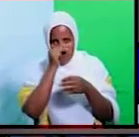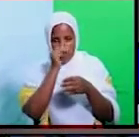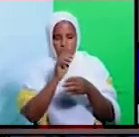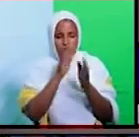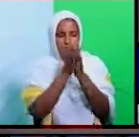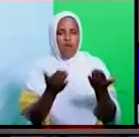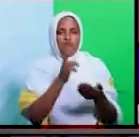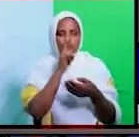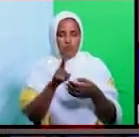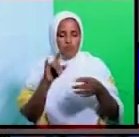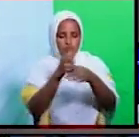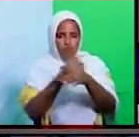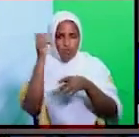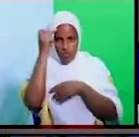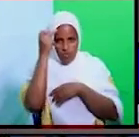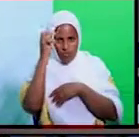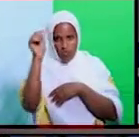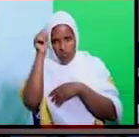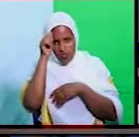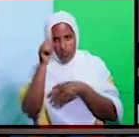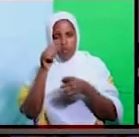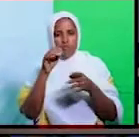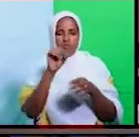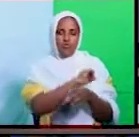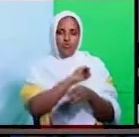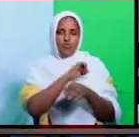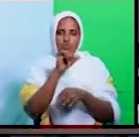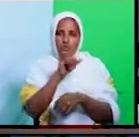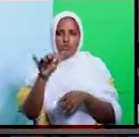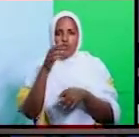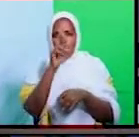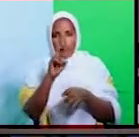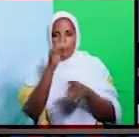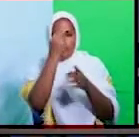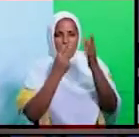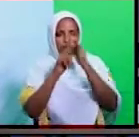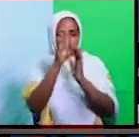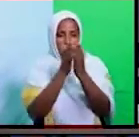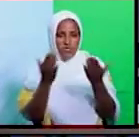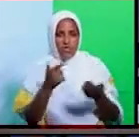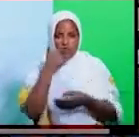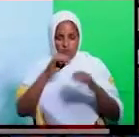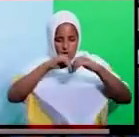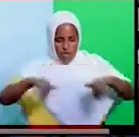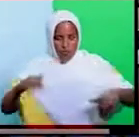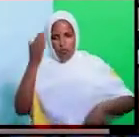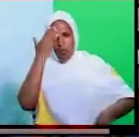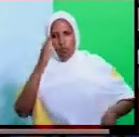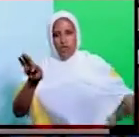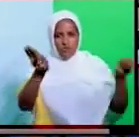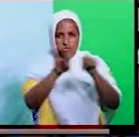አይነት ተግዛት እንዳንገሰጽ አቅመን ማወቅ ከተነገረው ከተጻፈው ዓለም አለፍ በጣም ጥሩ ነው። ሌላው